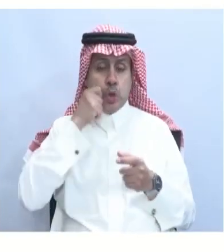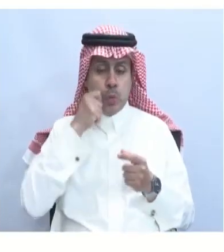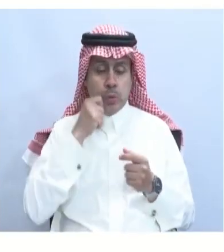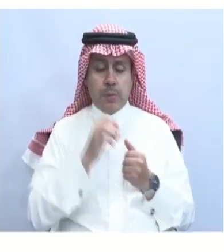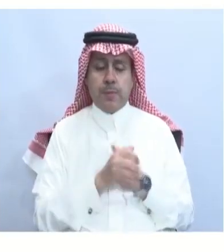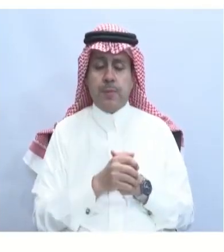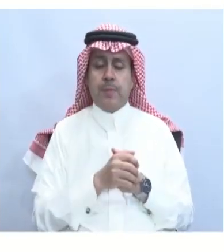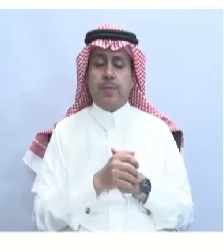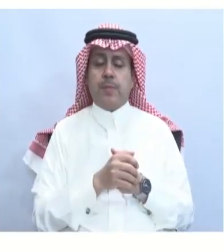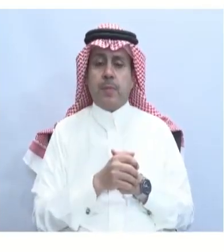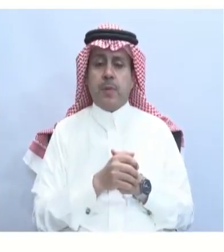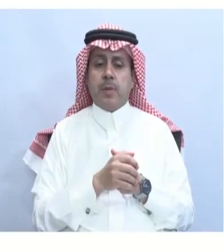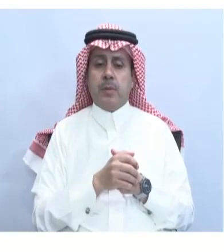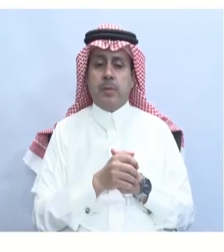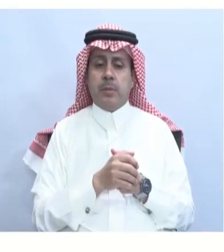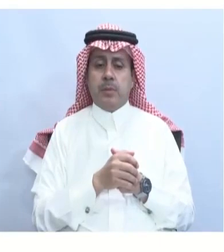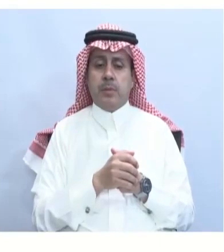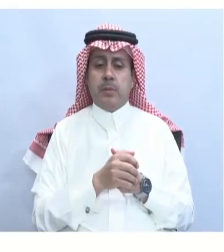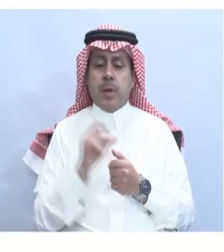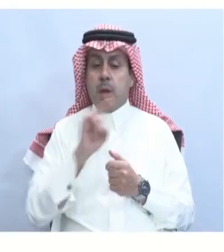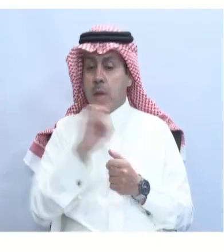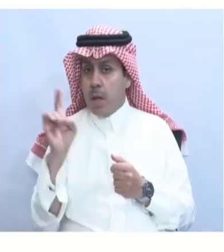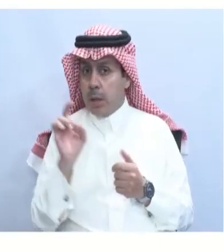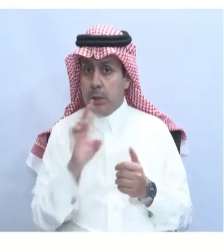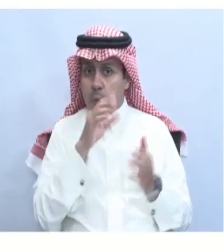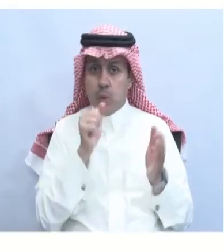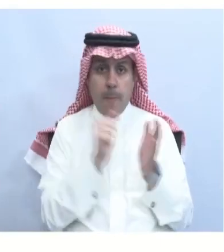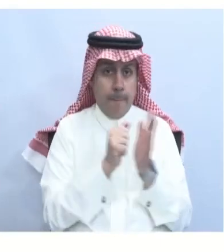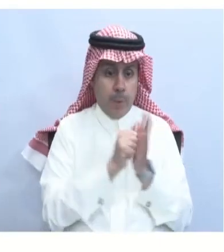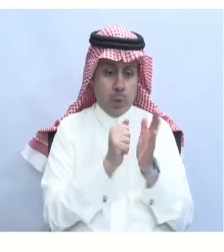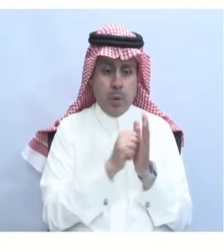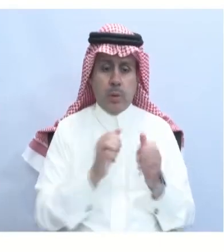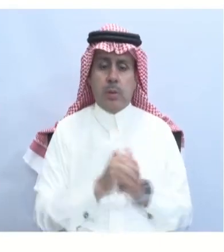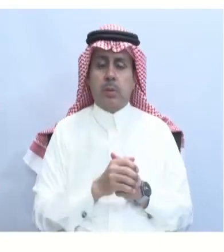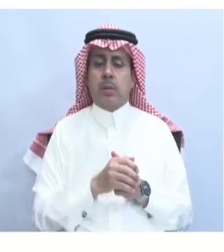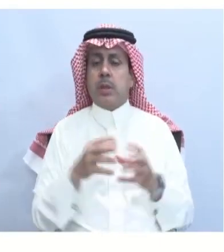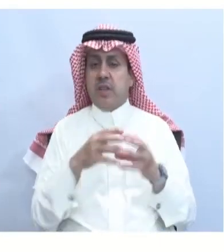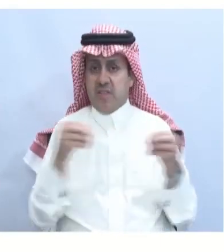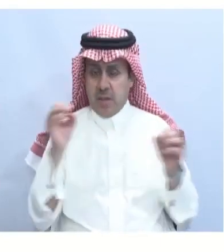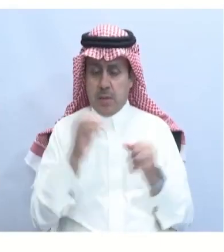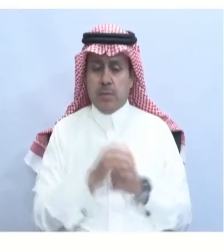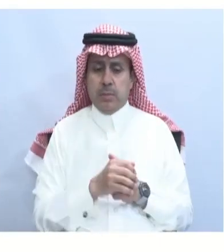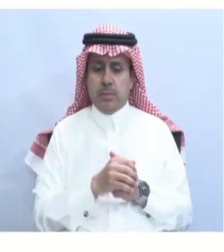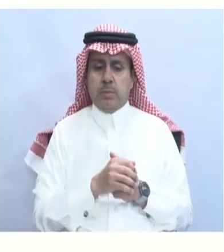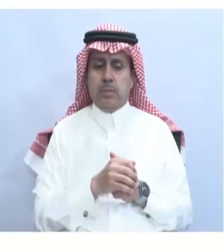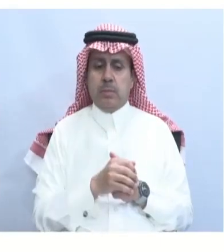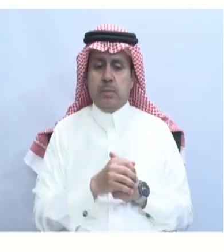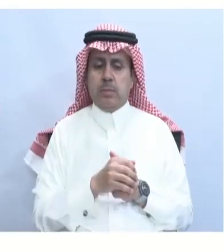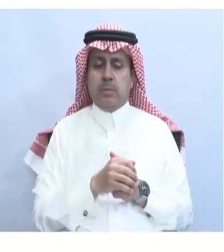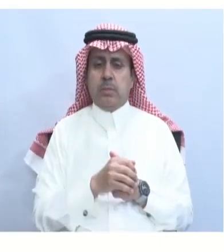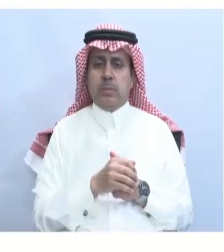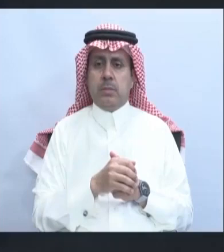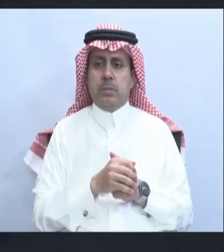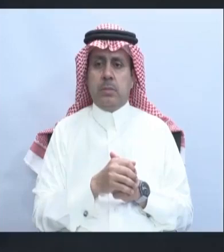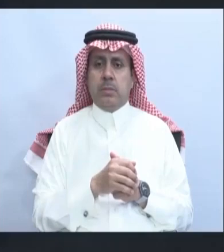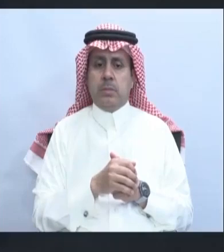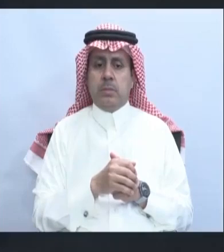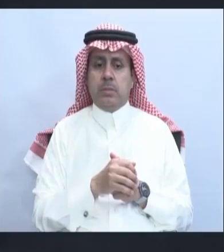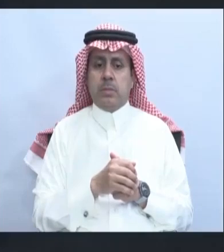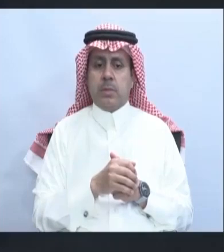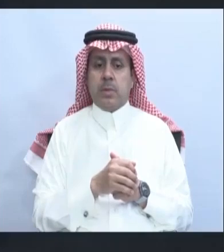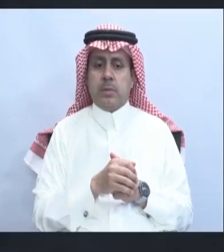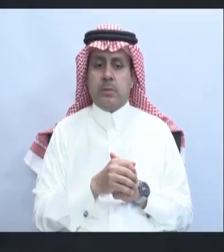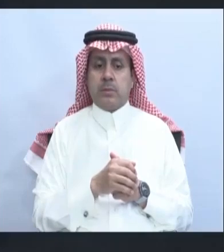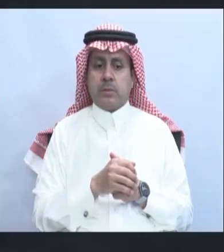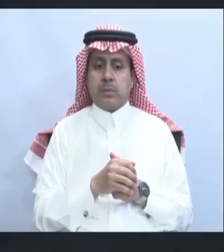للزوجه المطلقه فقال لا تخرجوهن من بيوتهن ولا يخرجن الا ان ياتين